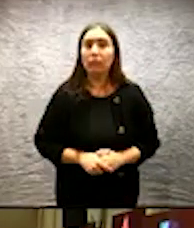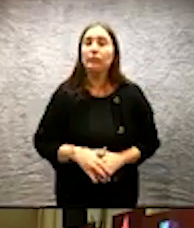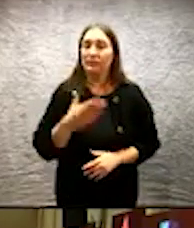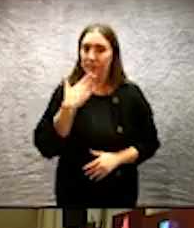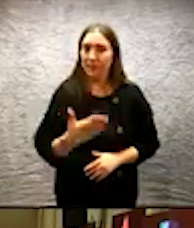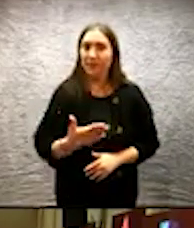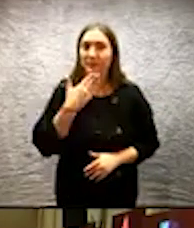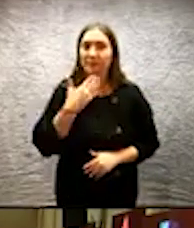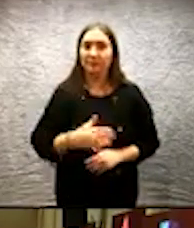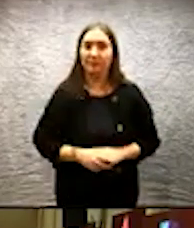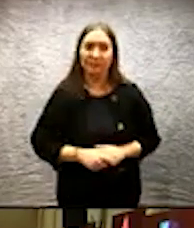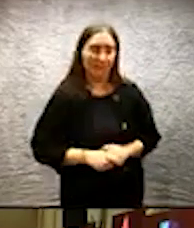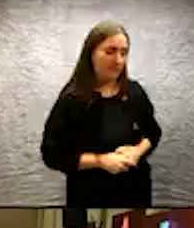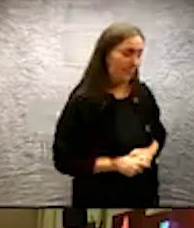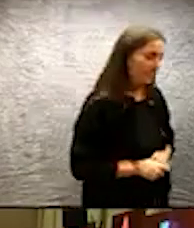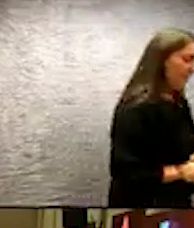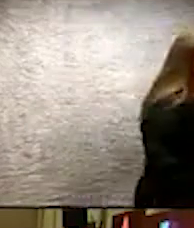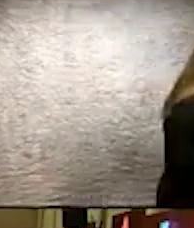Merci.